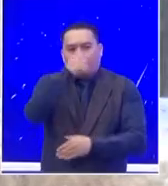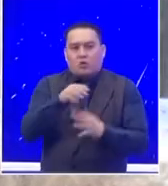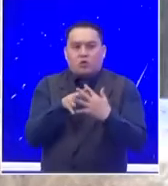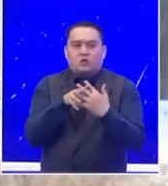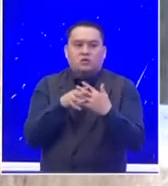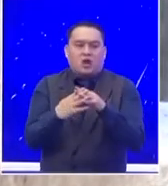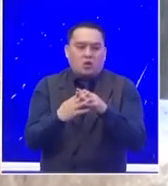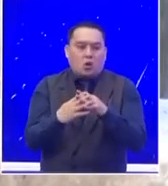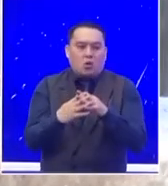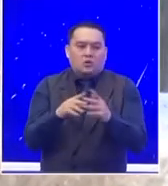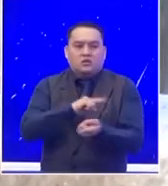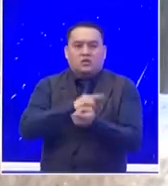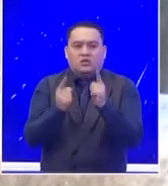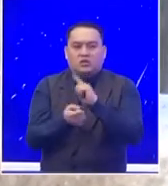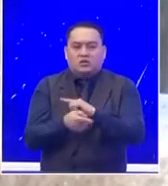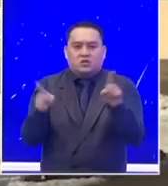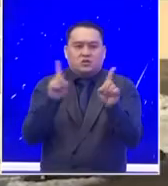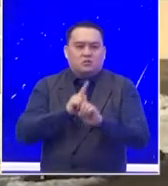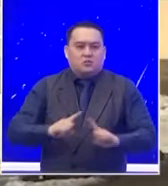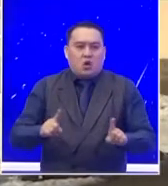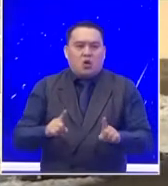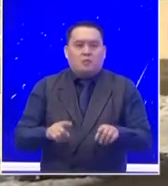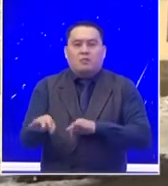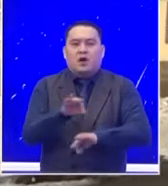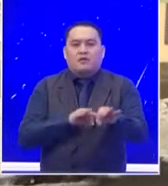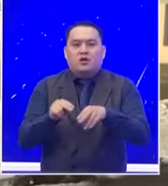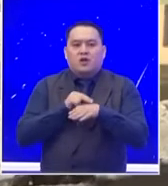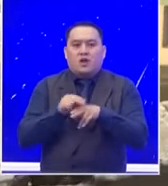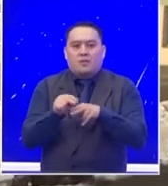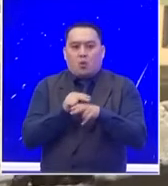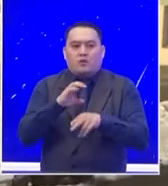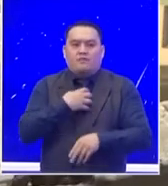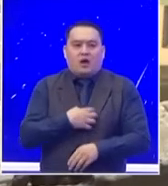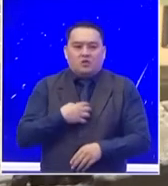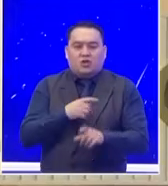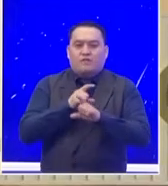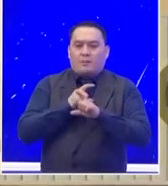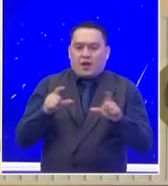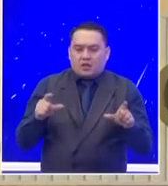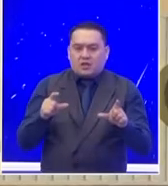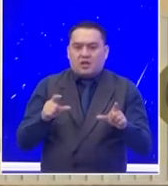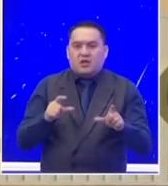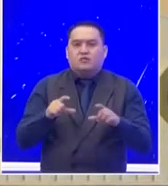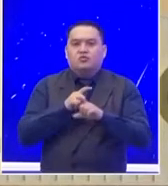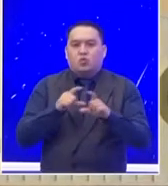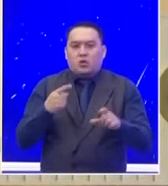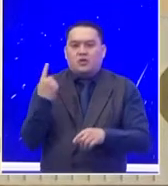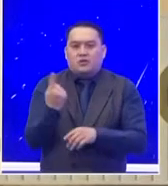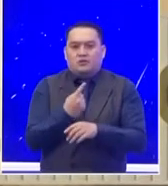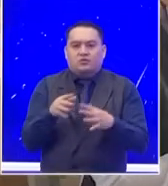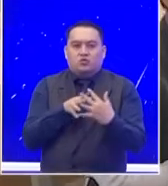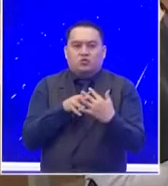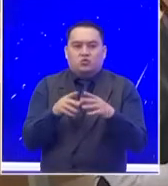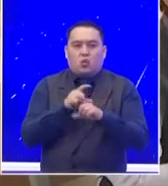Злихи Тамшибаевой изменилось до неузнаваемости. Проведен ремонт ряда социально важных объектов, в том числе и единственной в